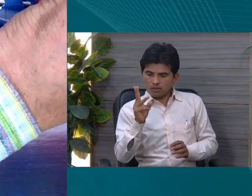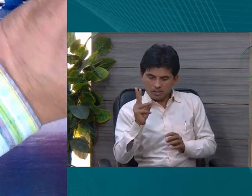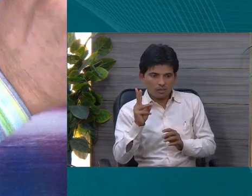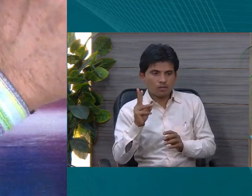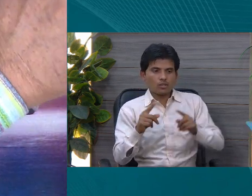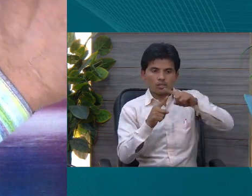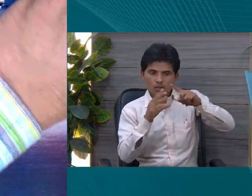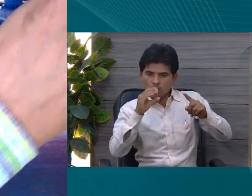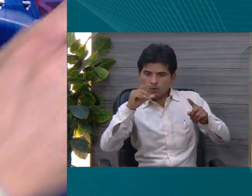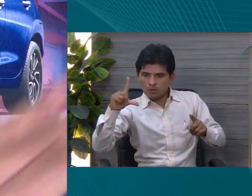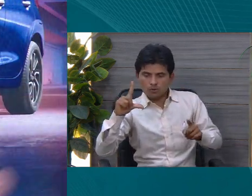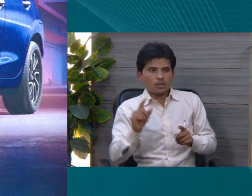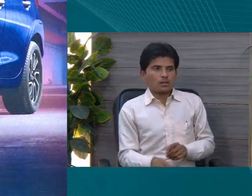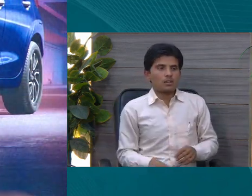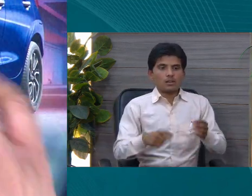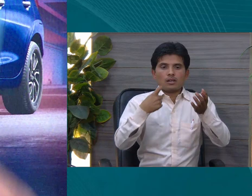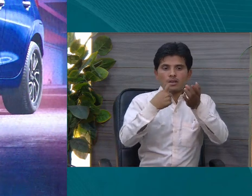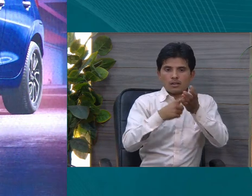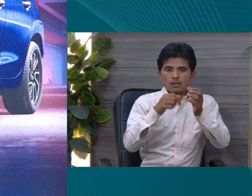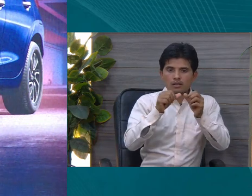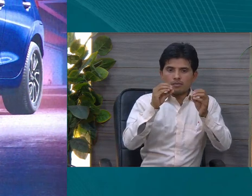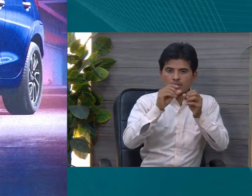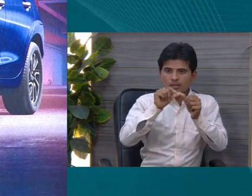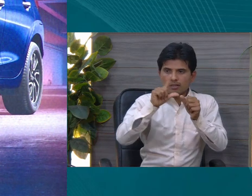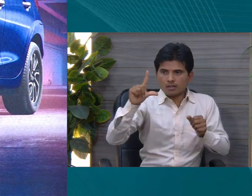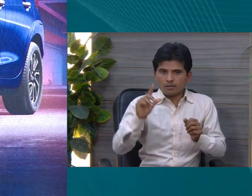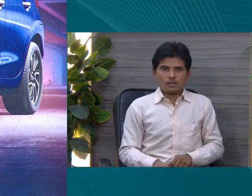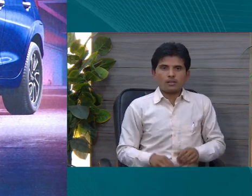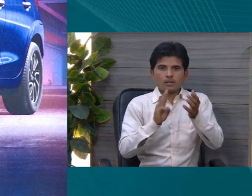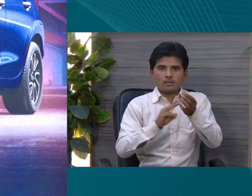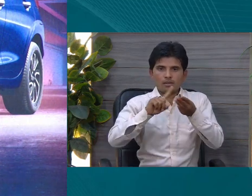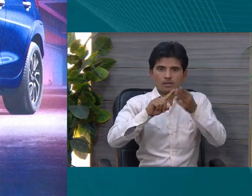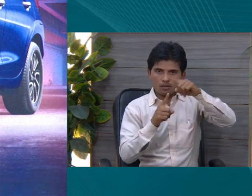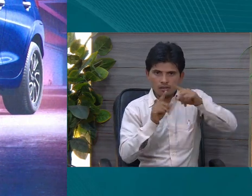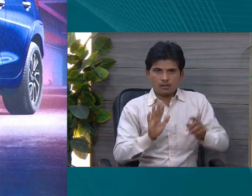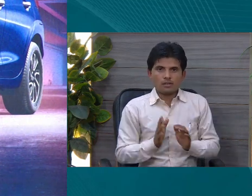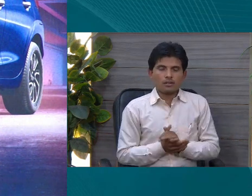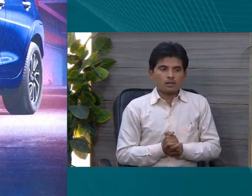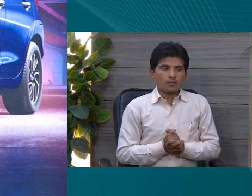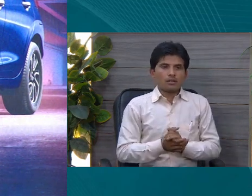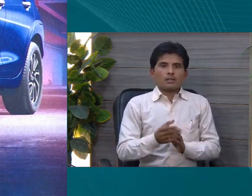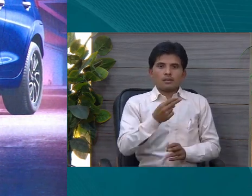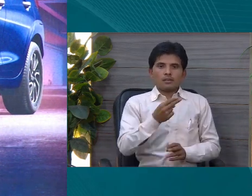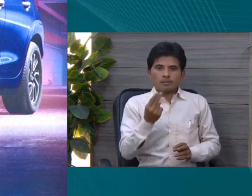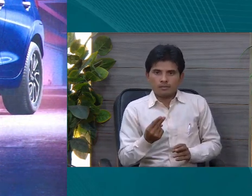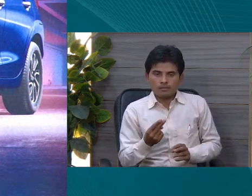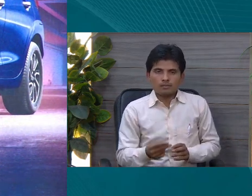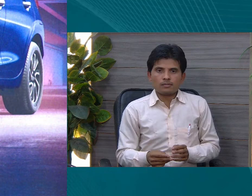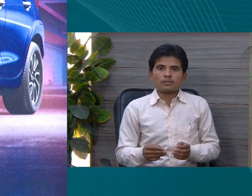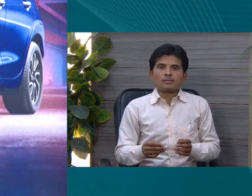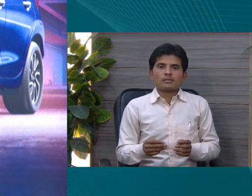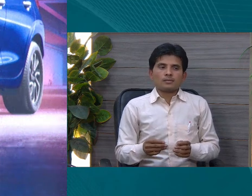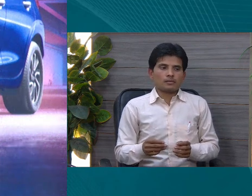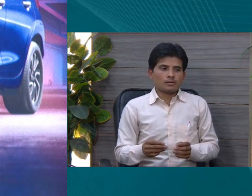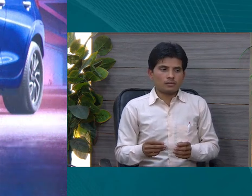कि आ र गवर्नमेंट और सीरियल पेपर है तो इसकी एक खासियत है कि जिस साइड में ग्रो किया जा रहा है वहीं साइड में रह रहा था